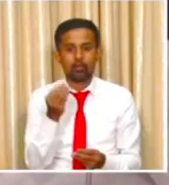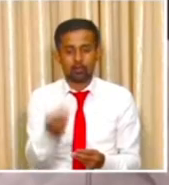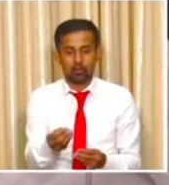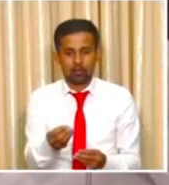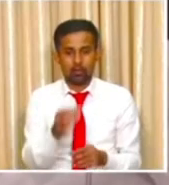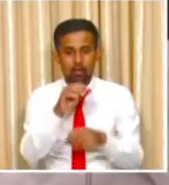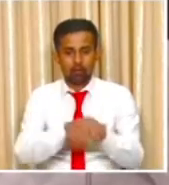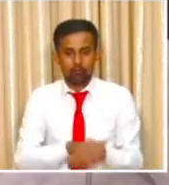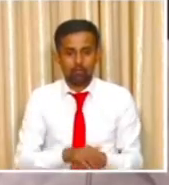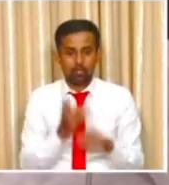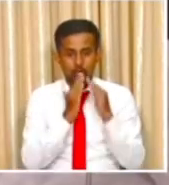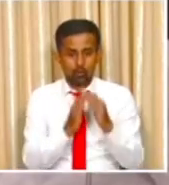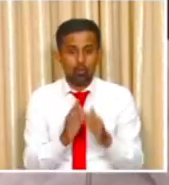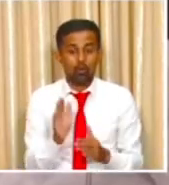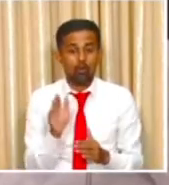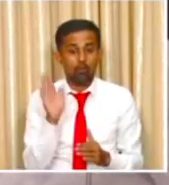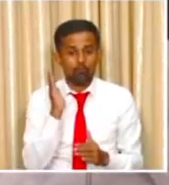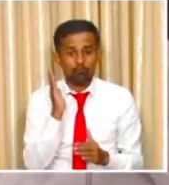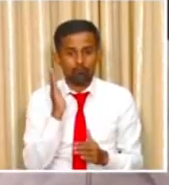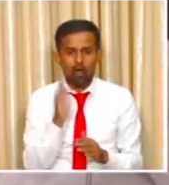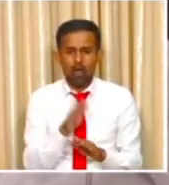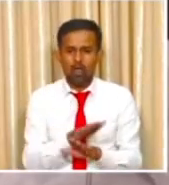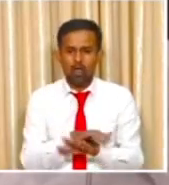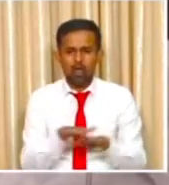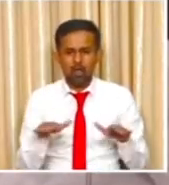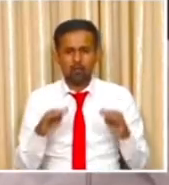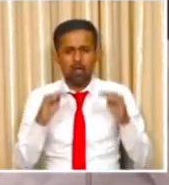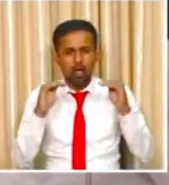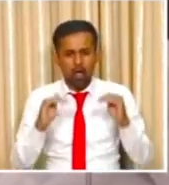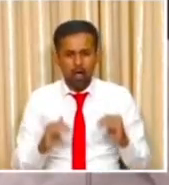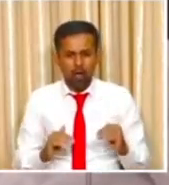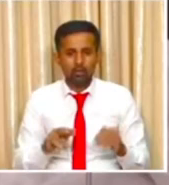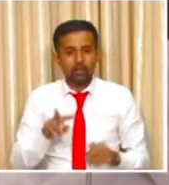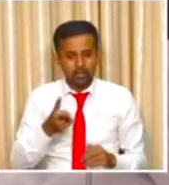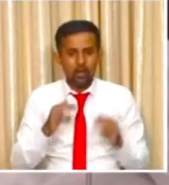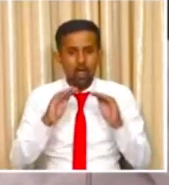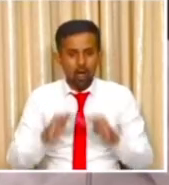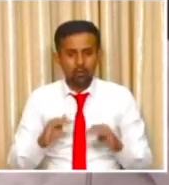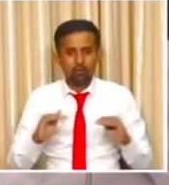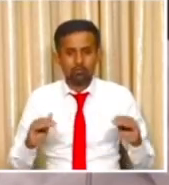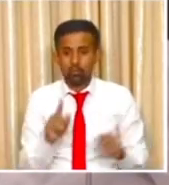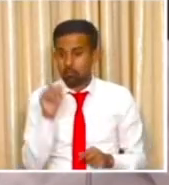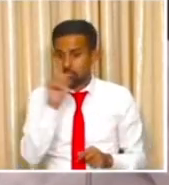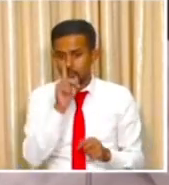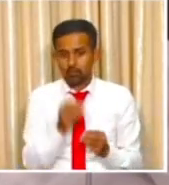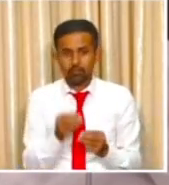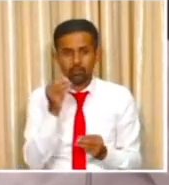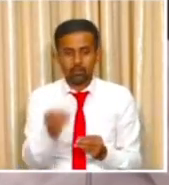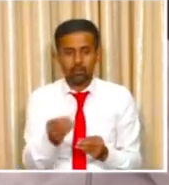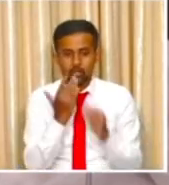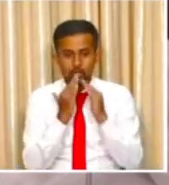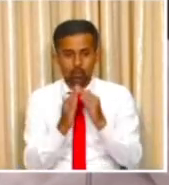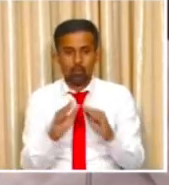एकोलह हधुनागत पासल विशेष शिष्य संघाने अडू देशीय अडू पास तमें प्रमुख करगणती ये अट्ते